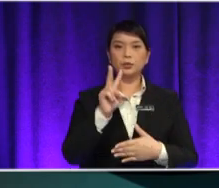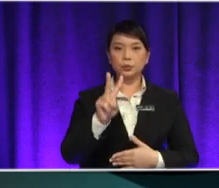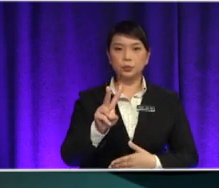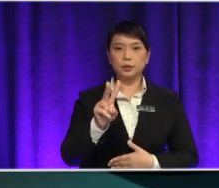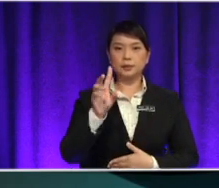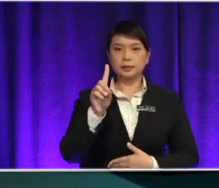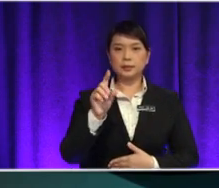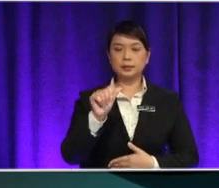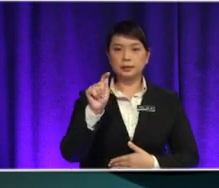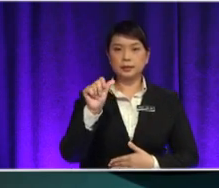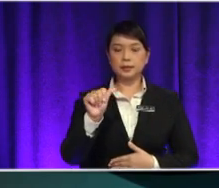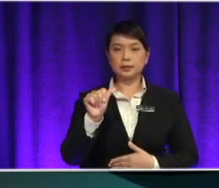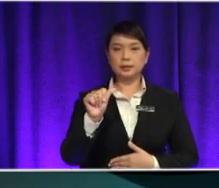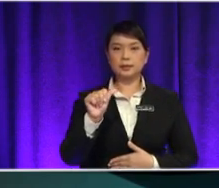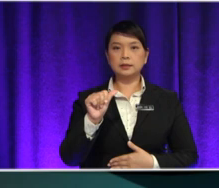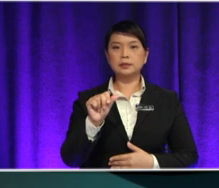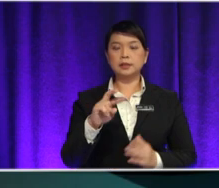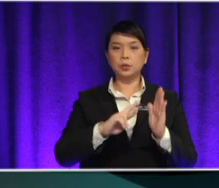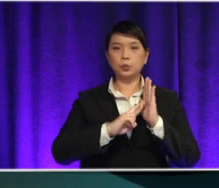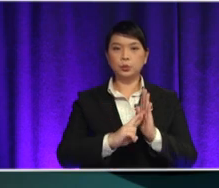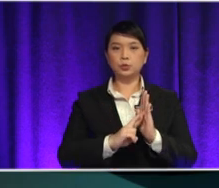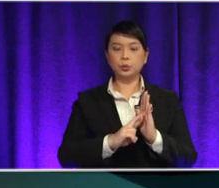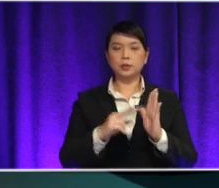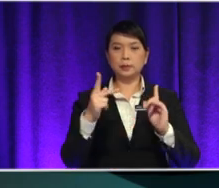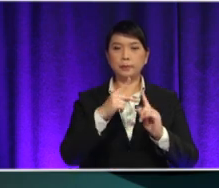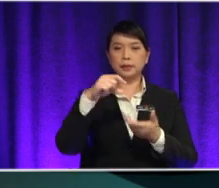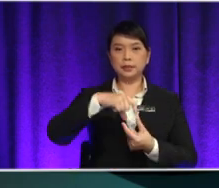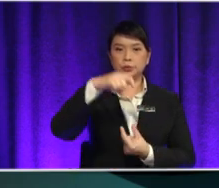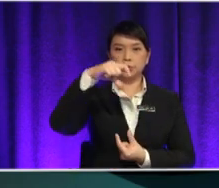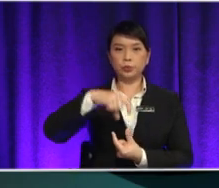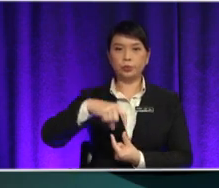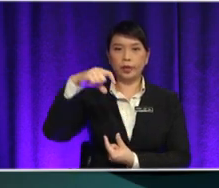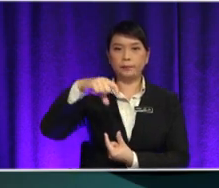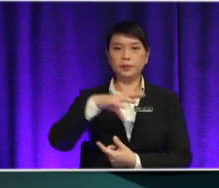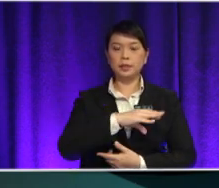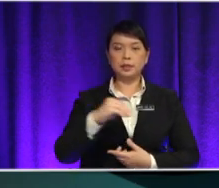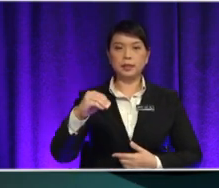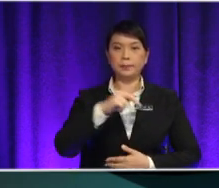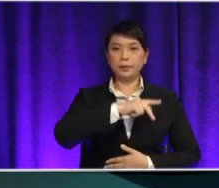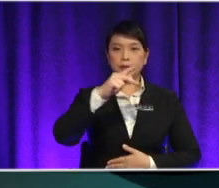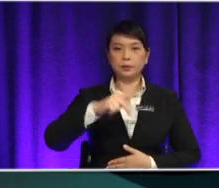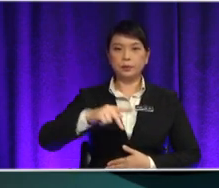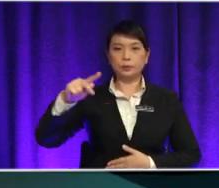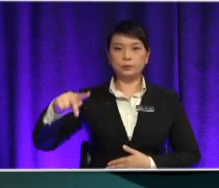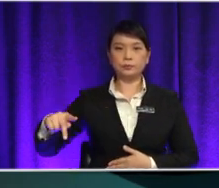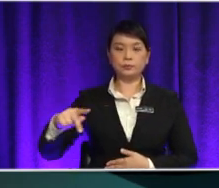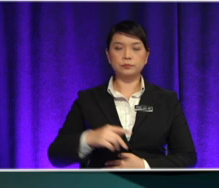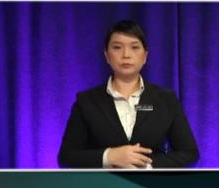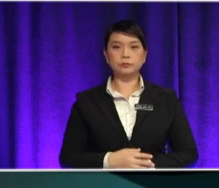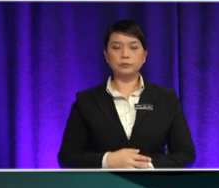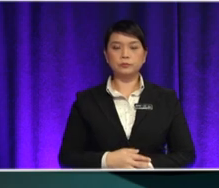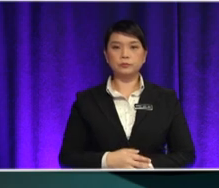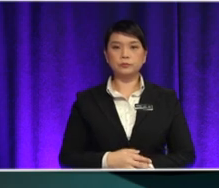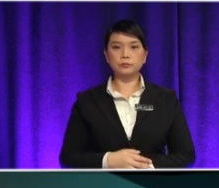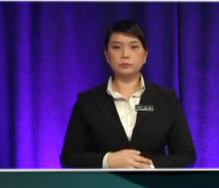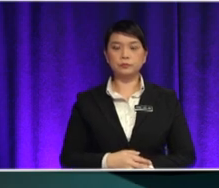berdasarkan histogram dan poligon kekerapan. Seterusnya, bagaimana nak membuat kesimpulan. Baik. Okey. Untuk murid-murid